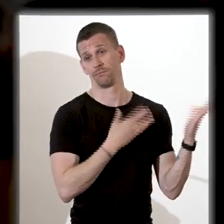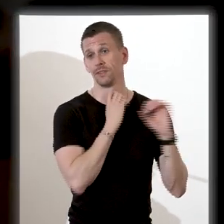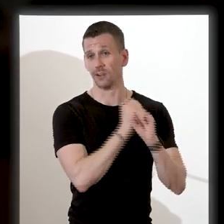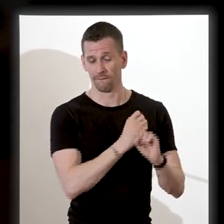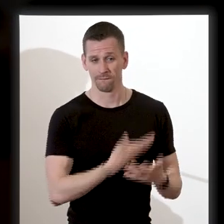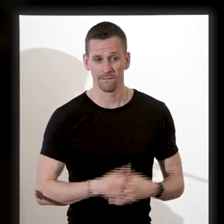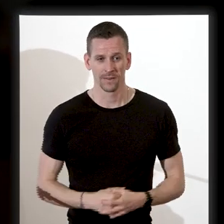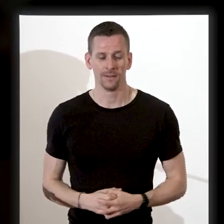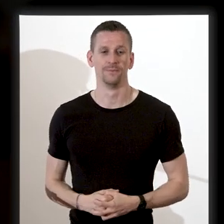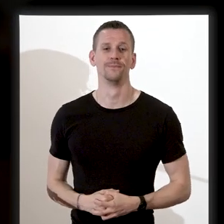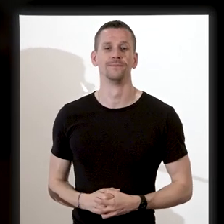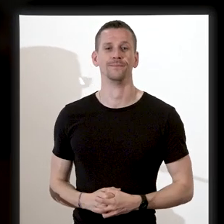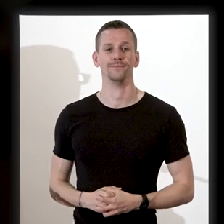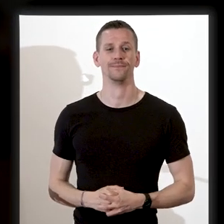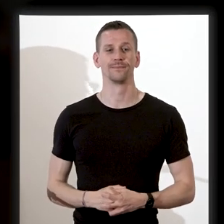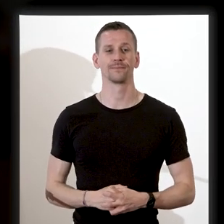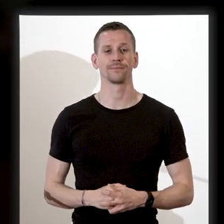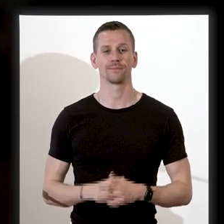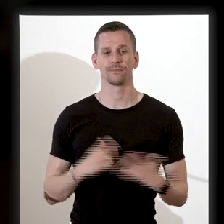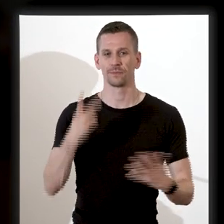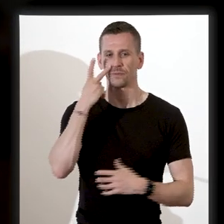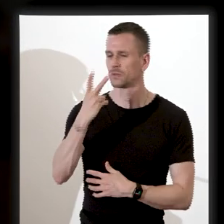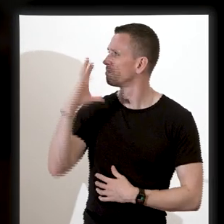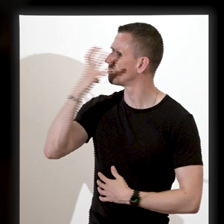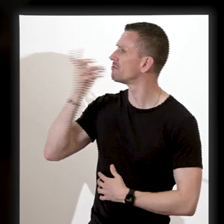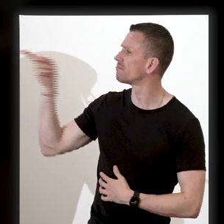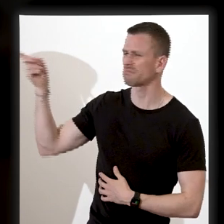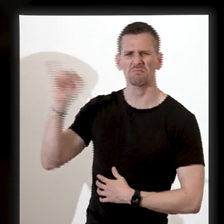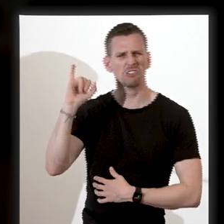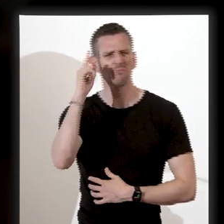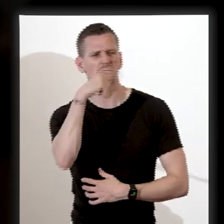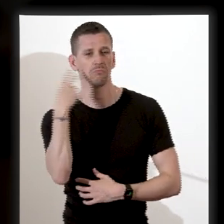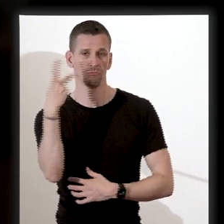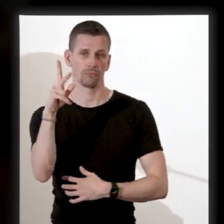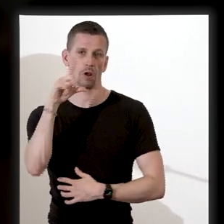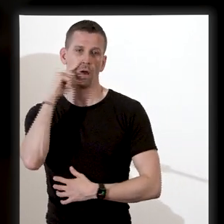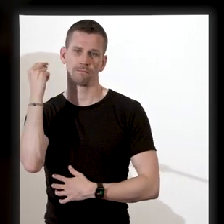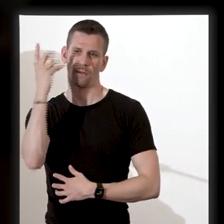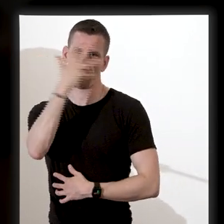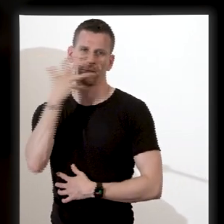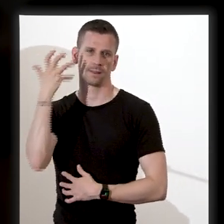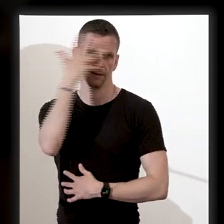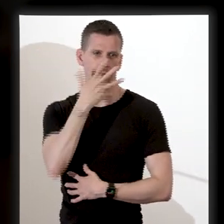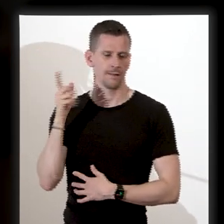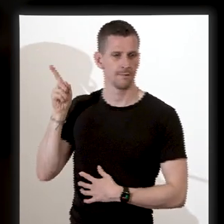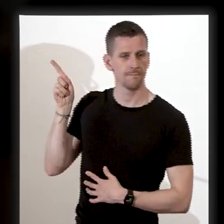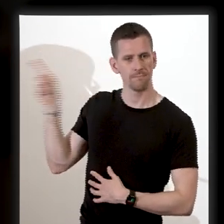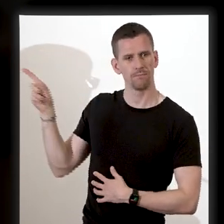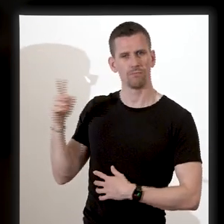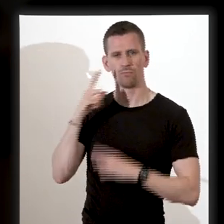L'image nous présente le visage pétrifié d'un homme africain, élégant, portant un collier et des boucles